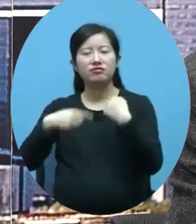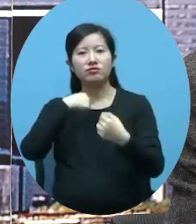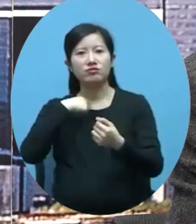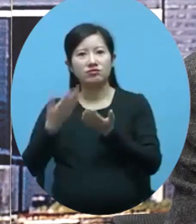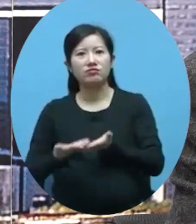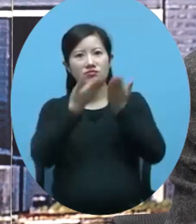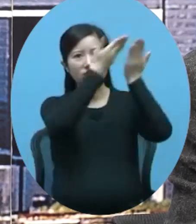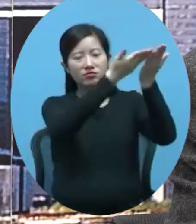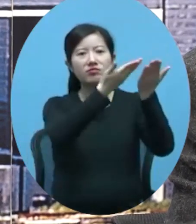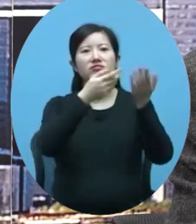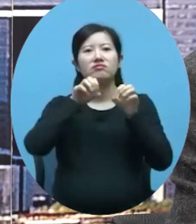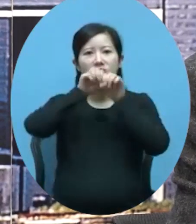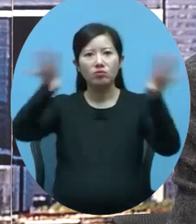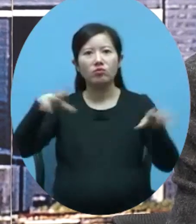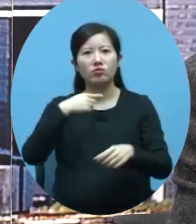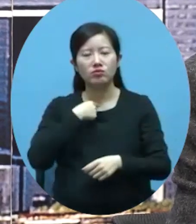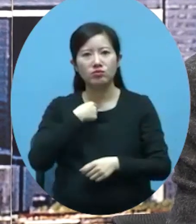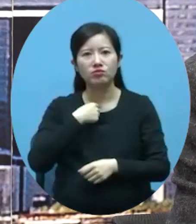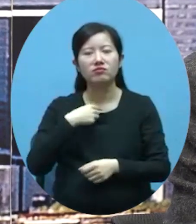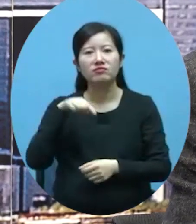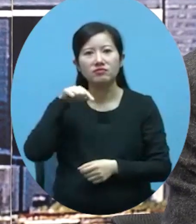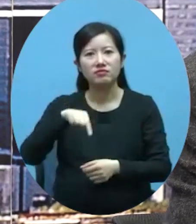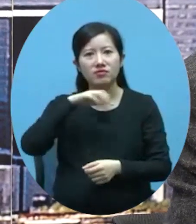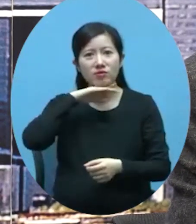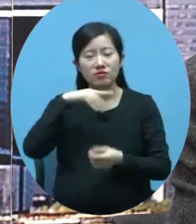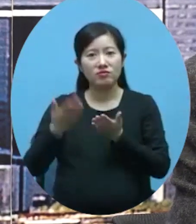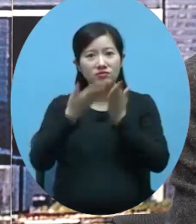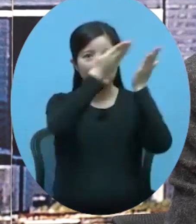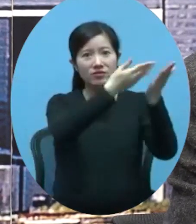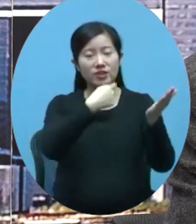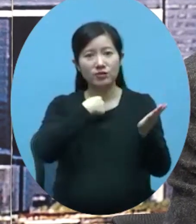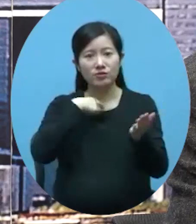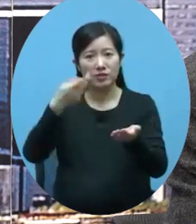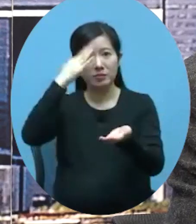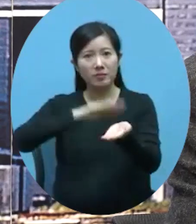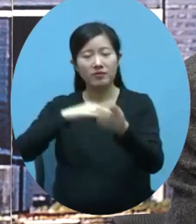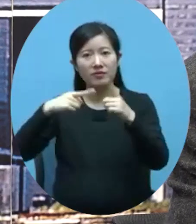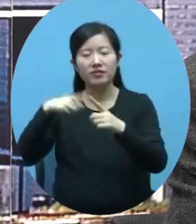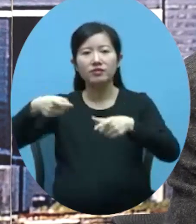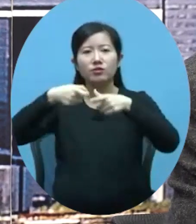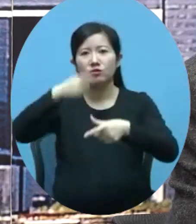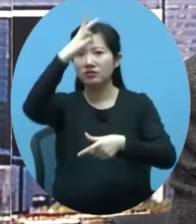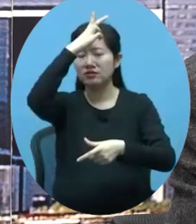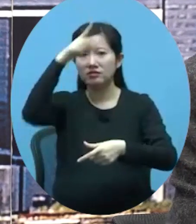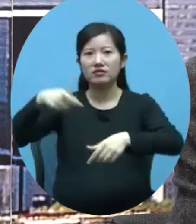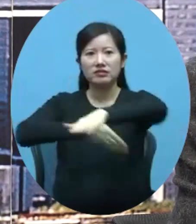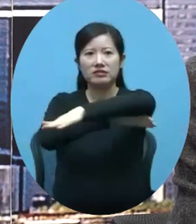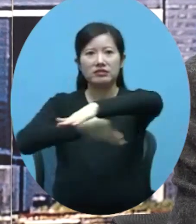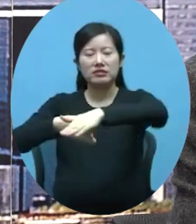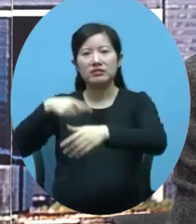疾病符合情报准则的病人就会在公立医院进行病毒测试和治疗的